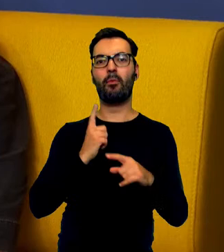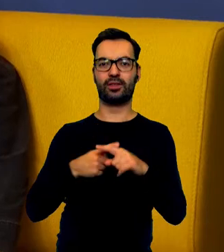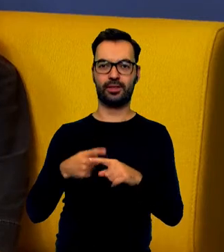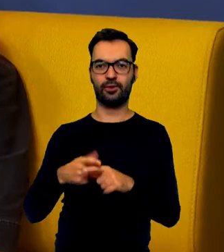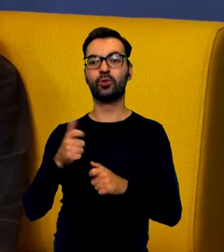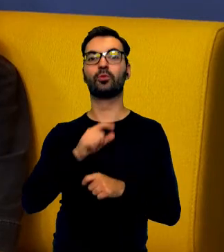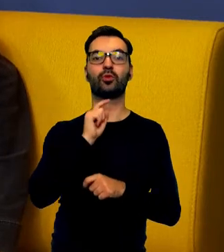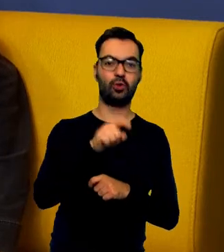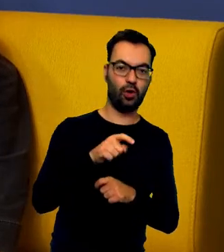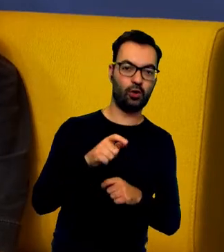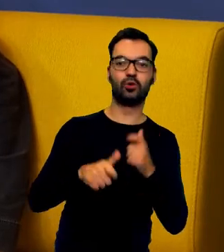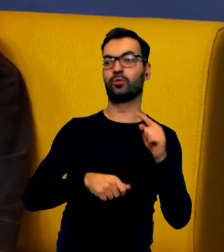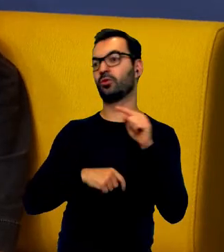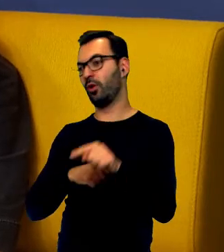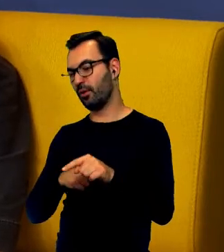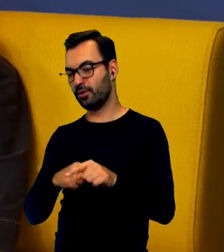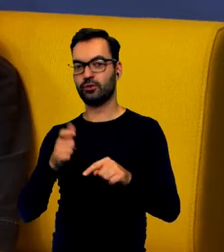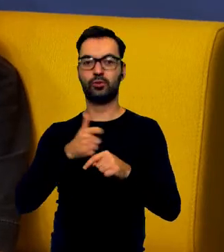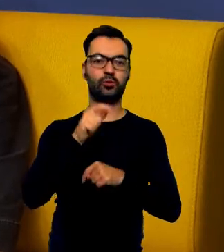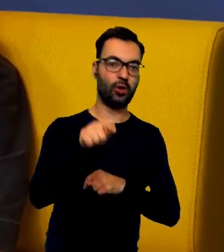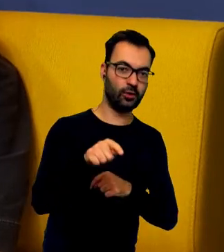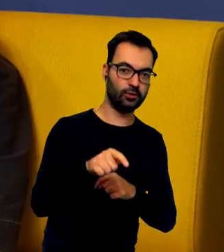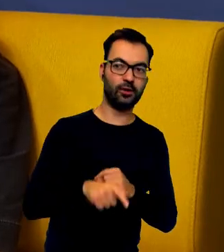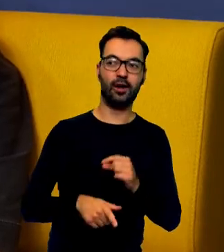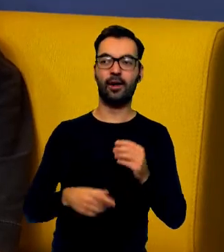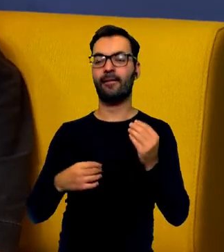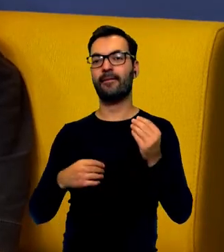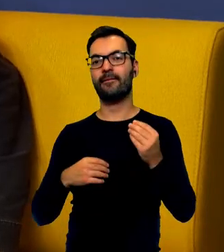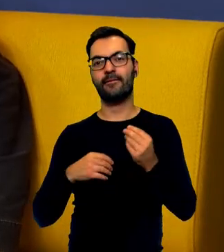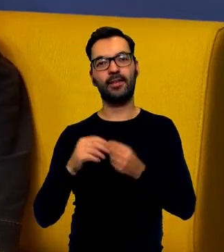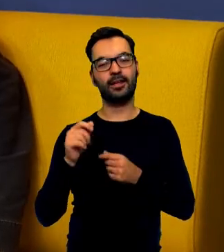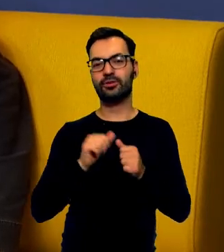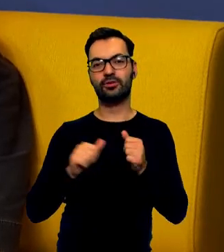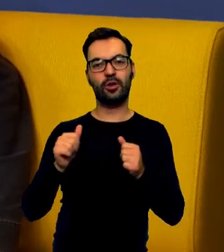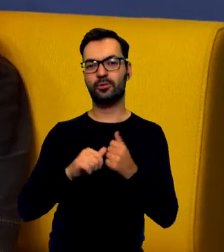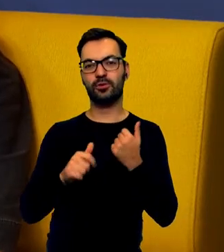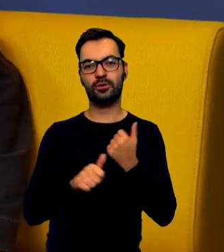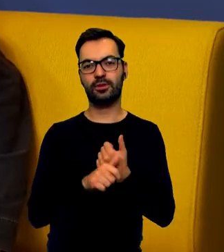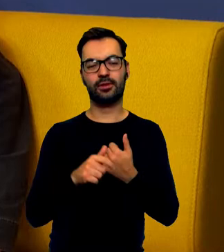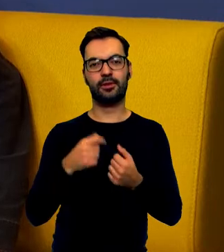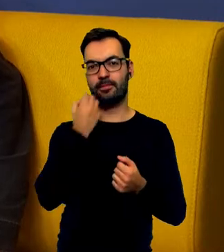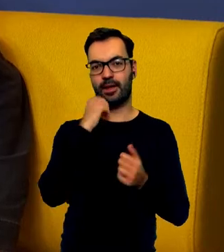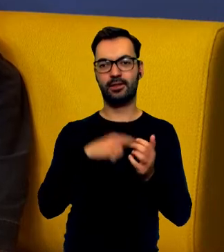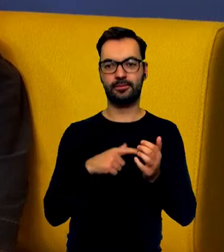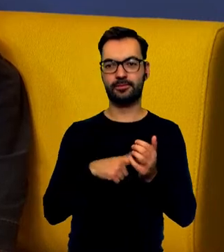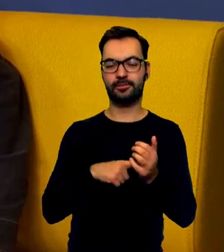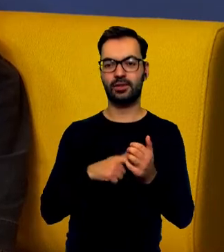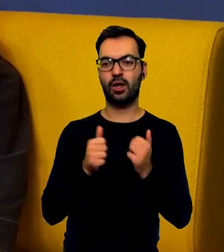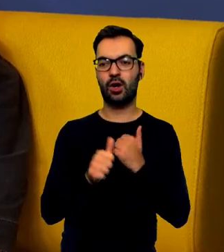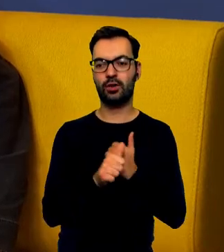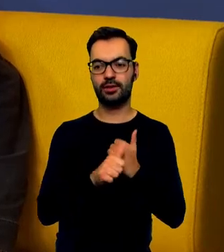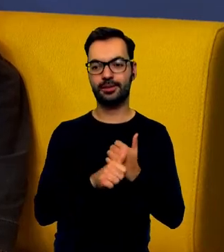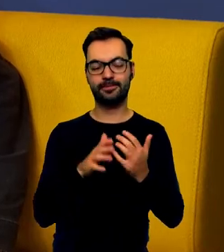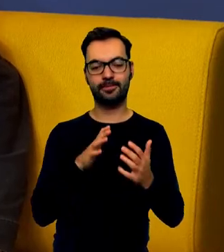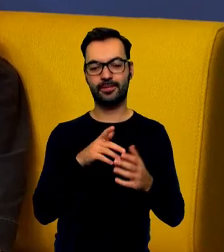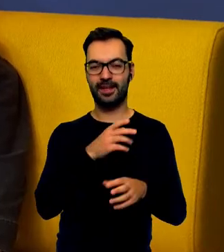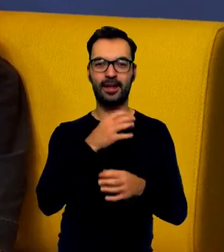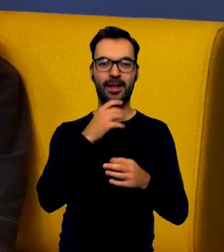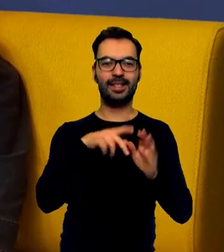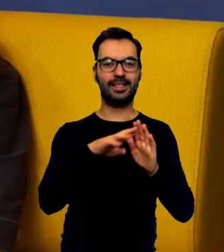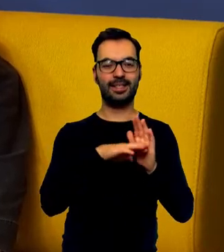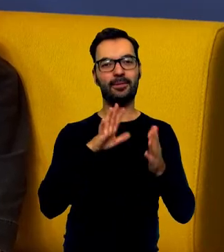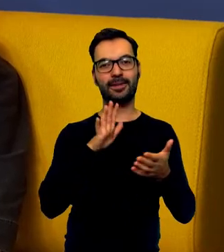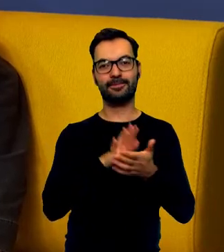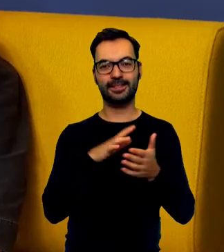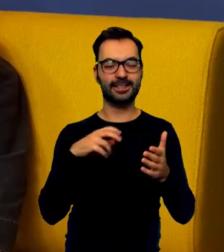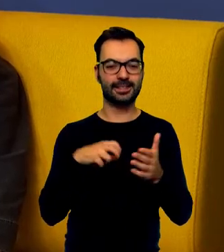pozytywnym, zrób to, zrób tamto, a w większym stopniu mają charakter apofatyczny, czyli taki,